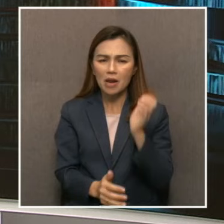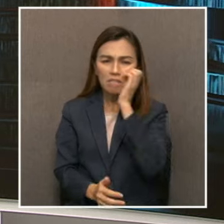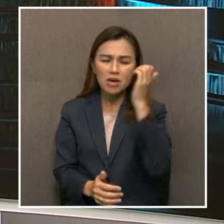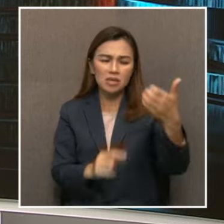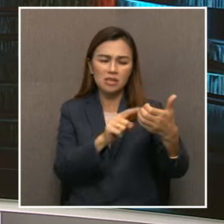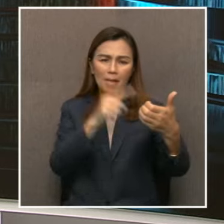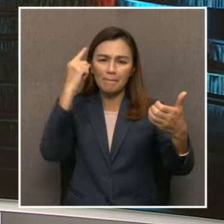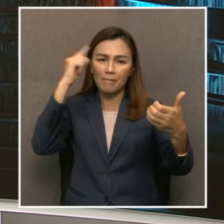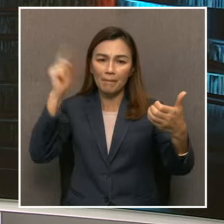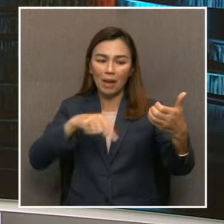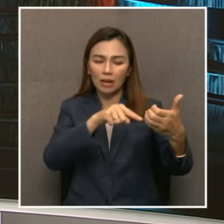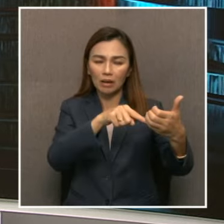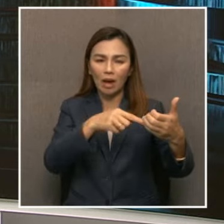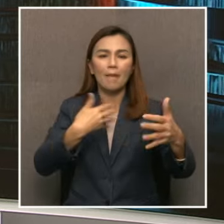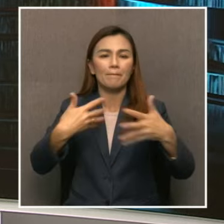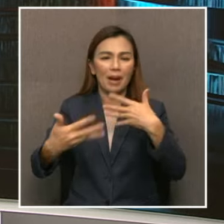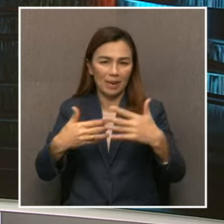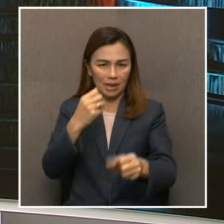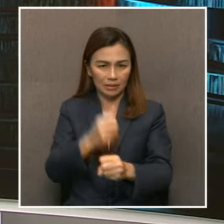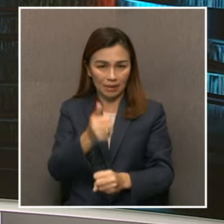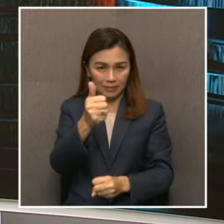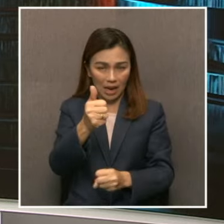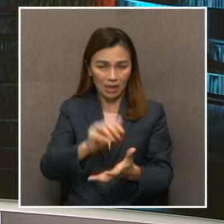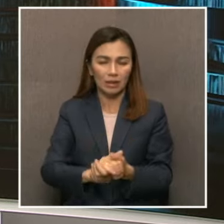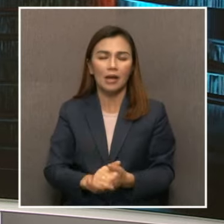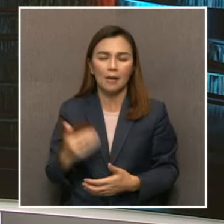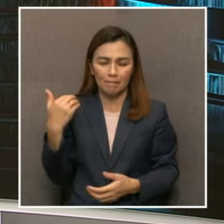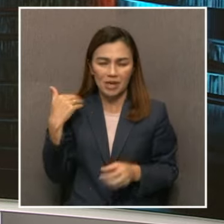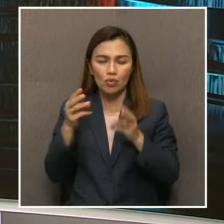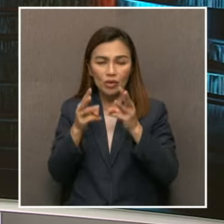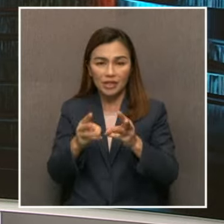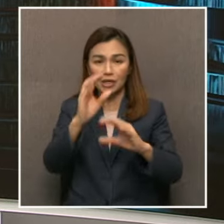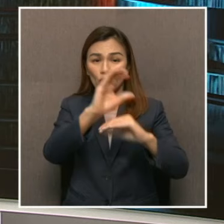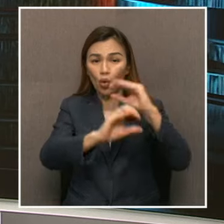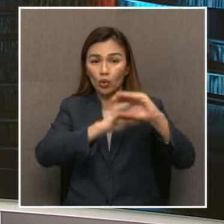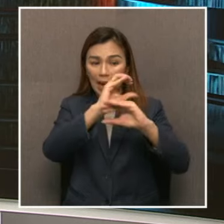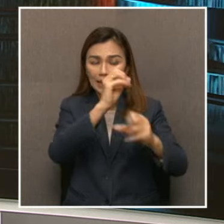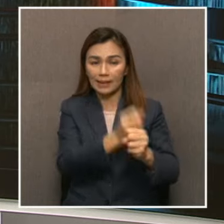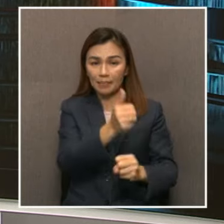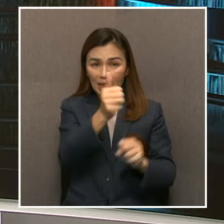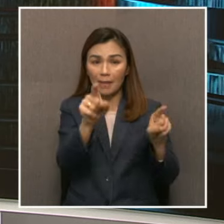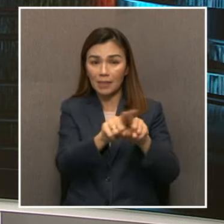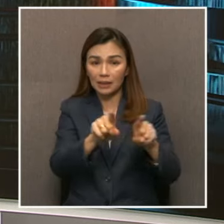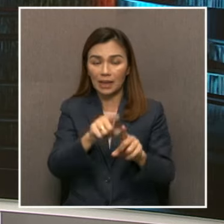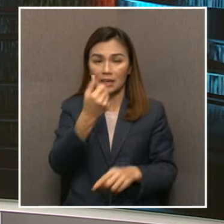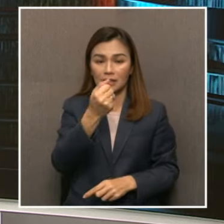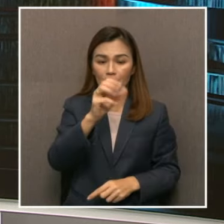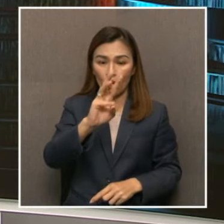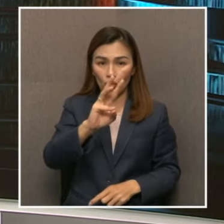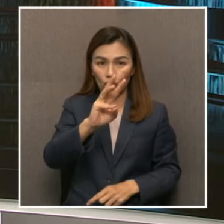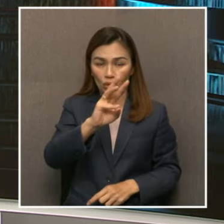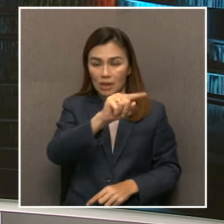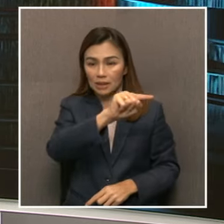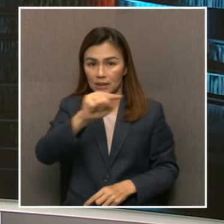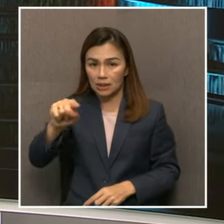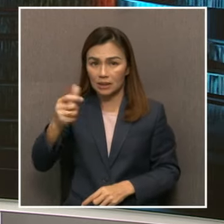นโลยีก็ไม่เป็นไรนะครับท่านสามารถเข้าถึงการกระตุ้นเศรษฐกิจการช่วยเหลือผ่านโครงการนี้ได้เช่นเดียวกันนะครับในช่วงวันที่16กันยายนถึง